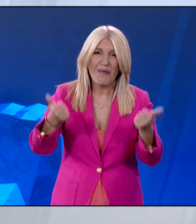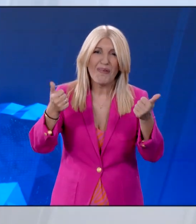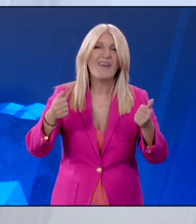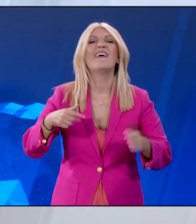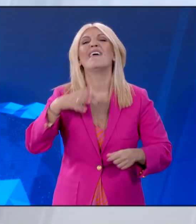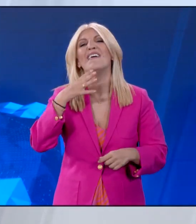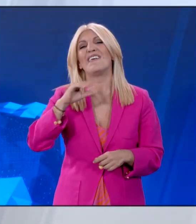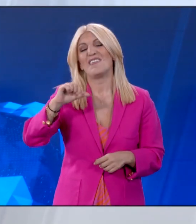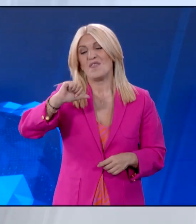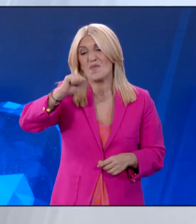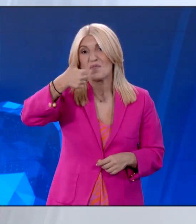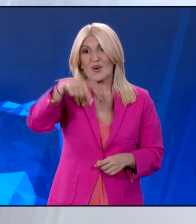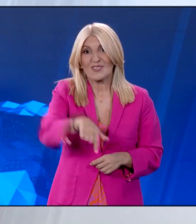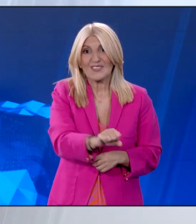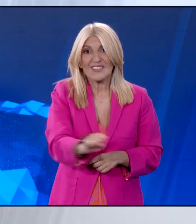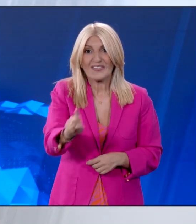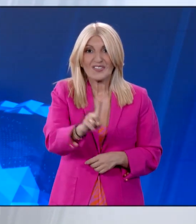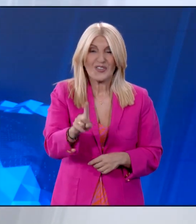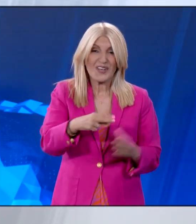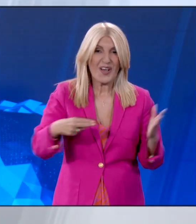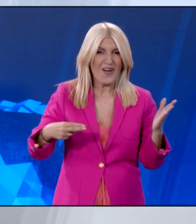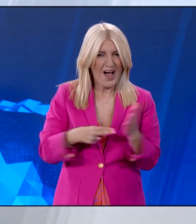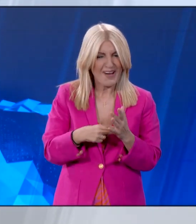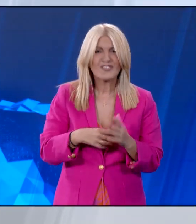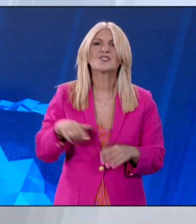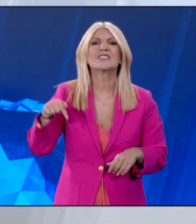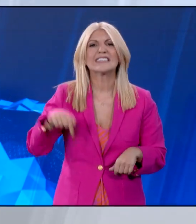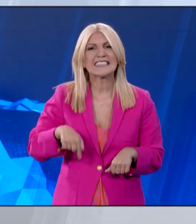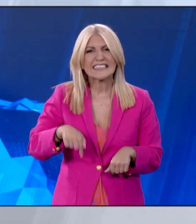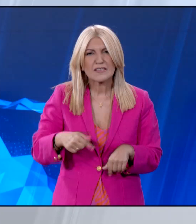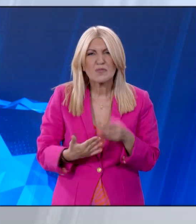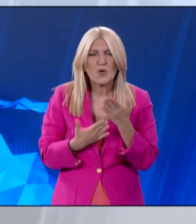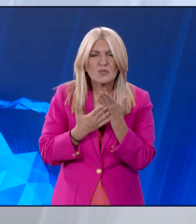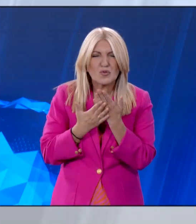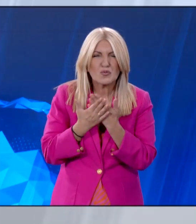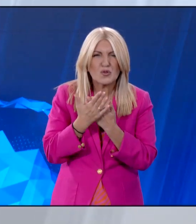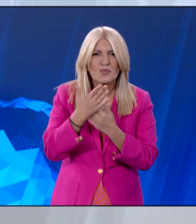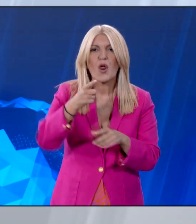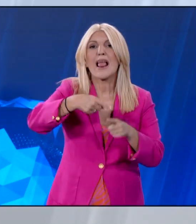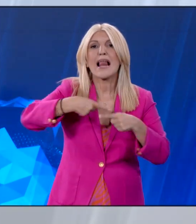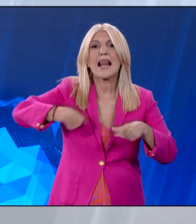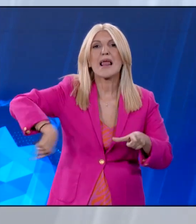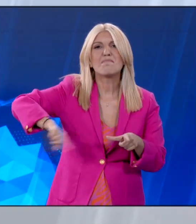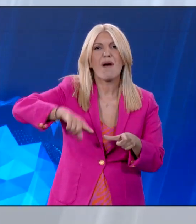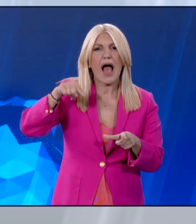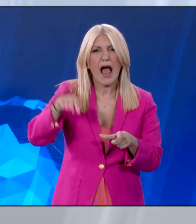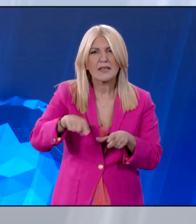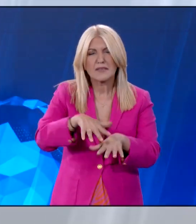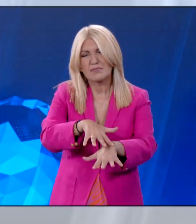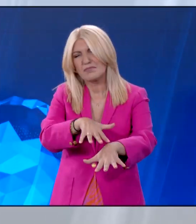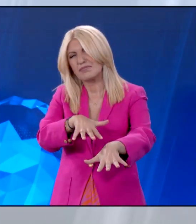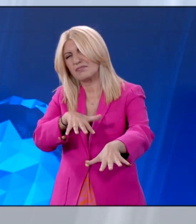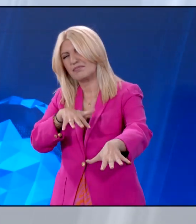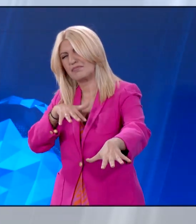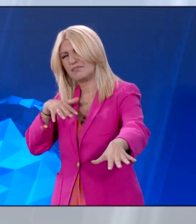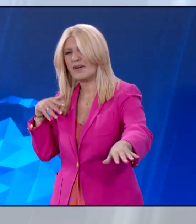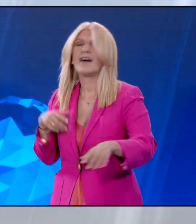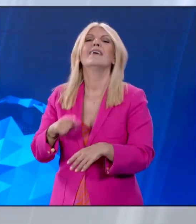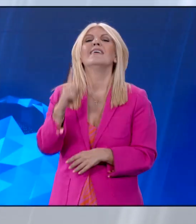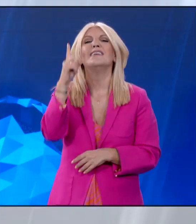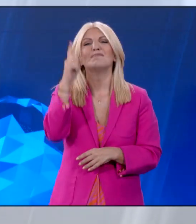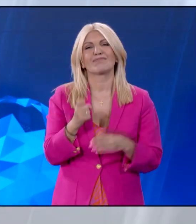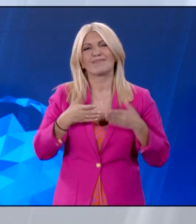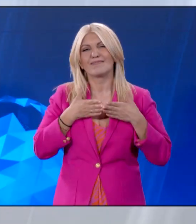πρώτου Σαββατοκύριακου του Αυγούστου. Ήδη από νωρίς το πρωί η κίνηση προς το λιμάνι είναι αυξημένη, ενώ τα πλοία που φεύγουν για Κυκλάδες και Δωδεκάνησα σαλπάρουν